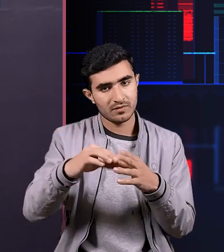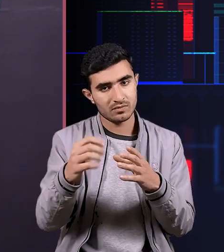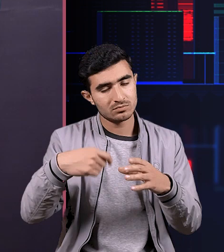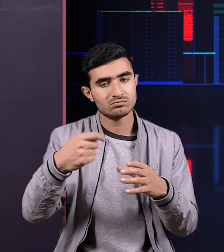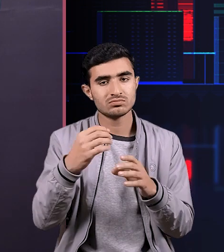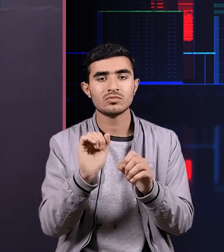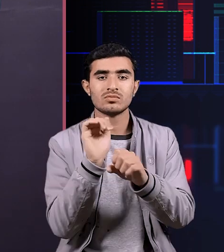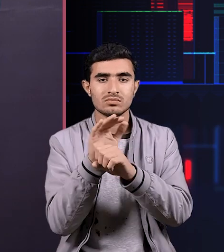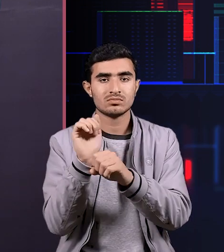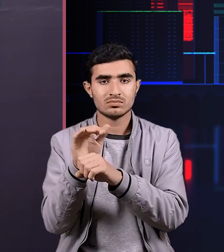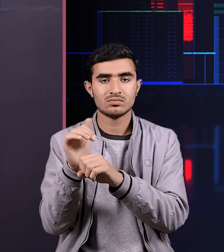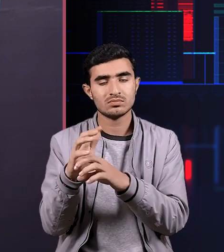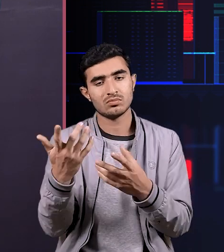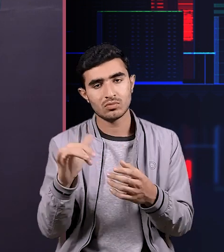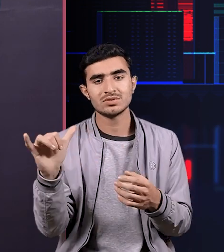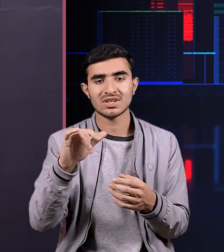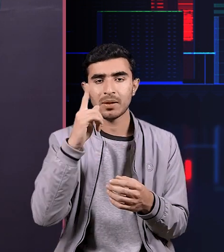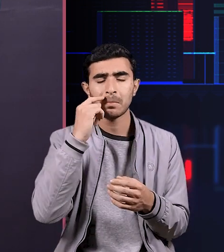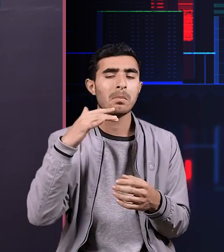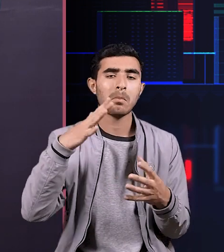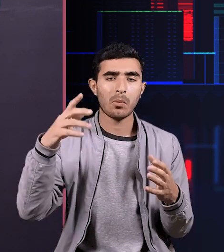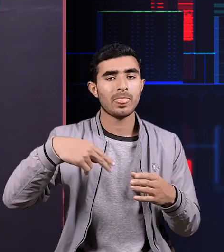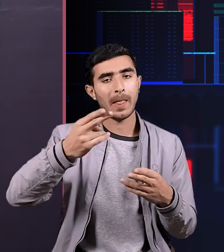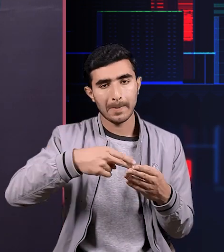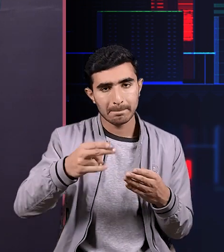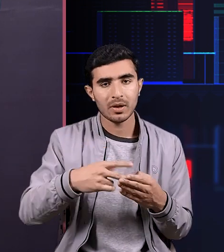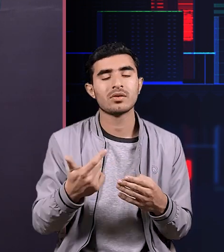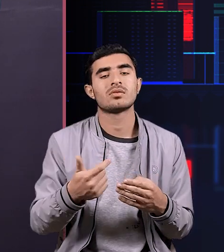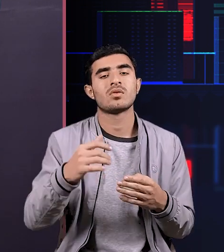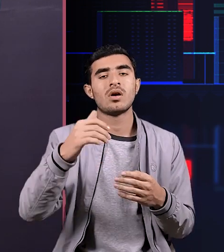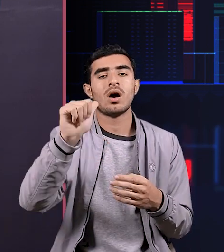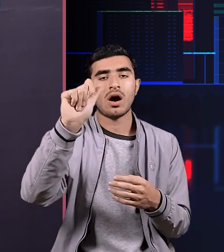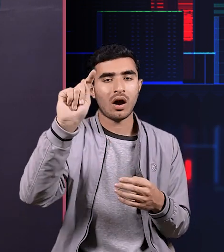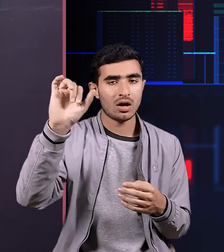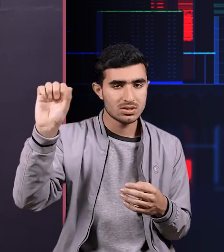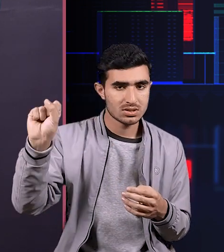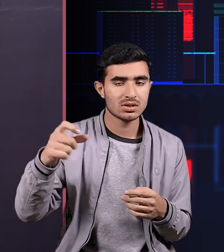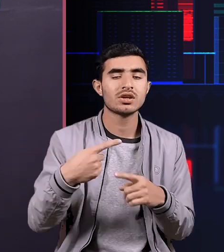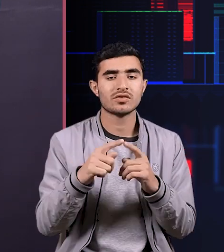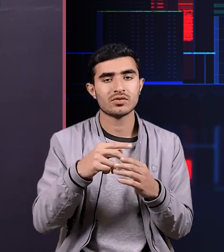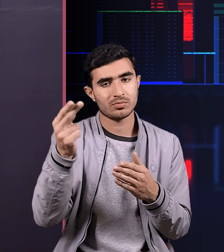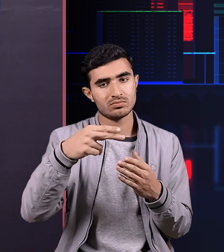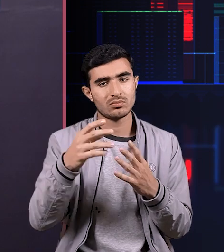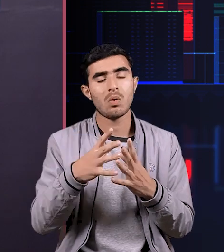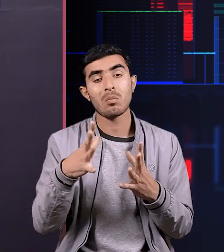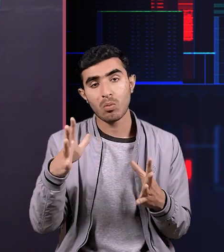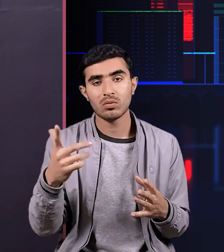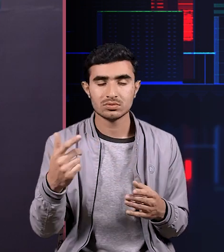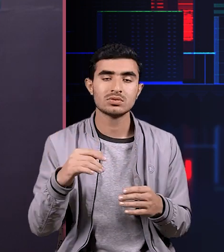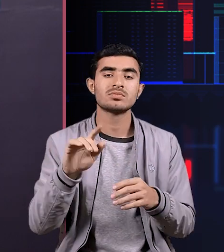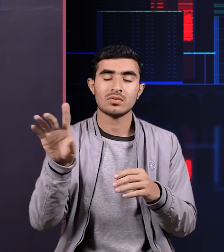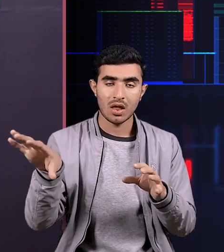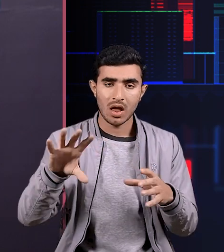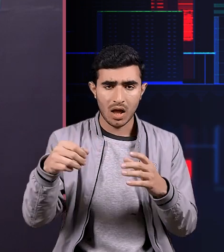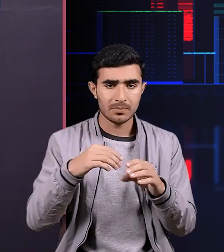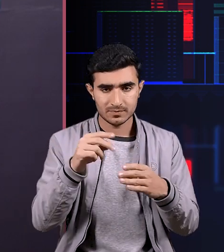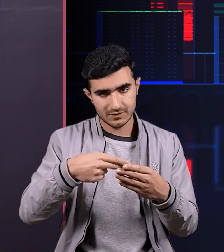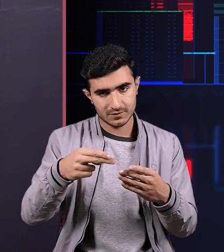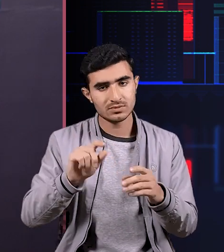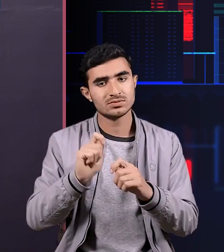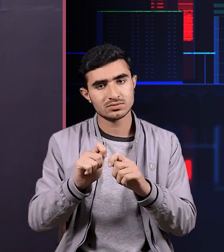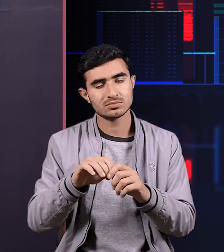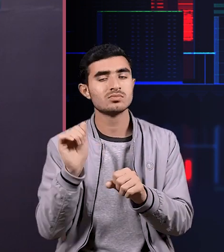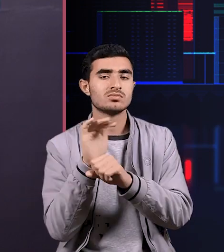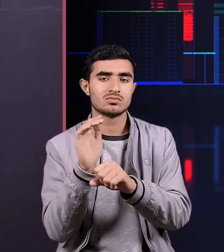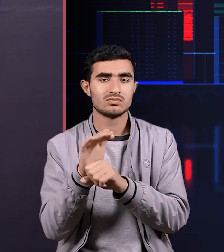बहुत सारे टांके का काम, बेशुमार चीज़ें, वो लोग वो काम कर सकते हैं। इसी तरह बहुत सारी ख़वातीन पेंटिंग, आर्ट्स, फ़ोटोग्राफ़ी,